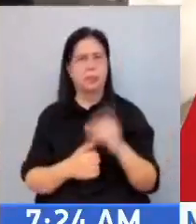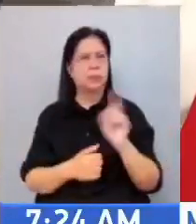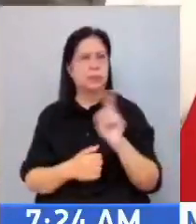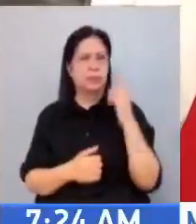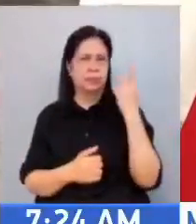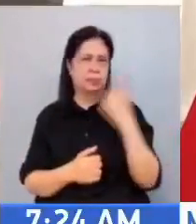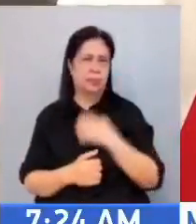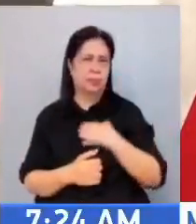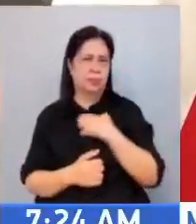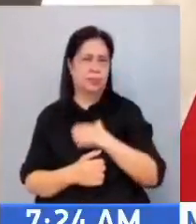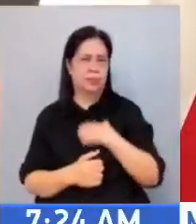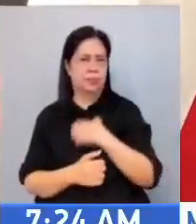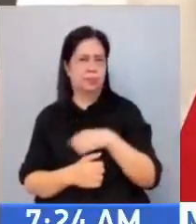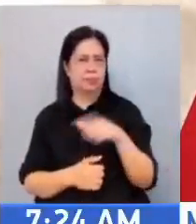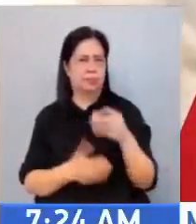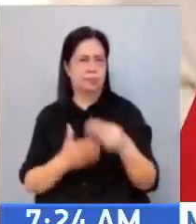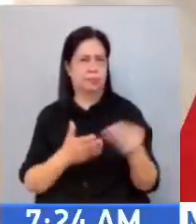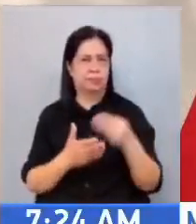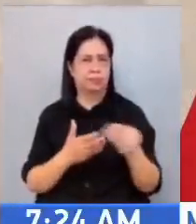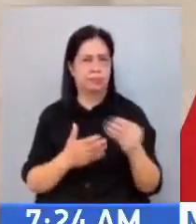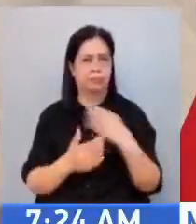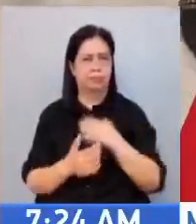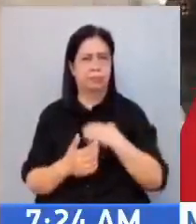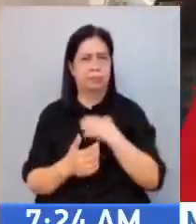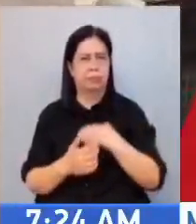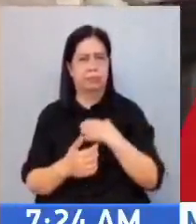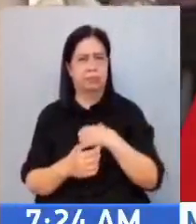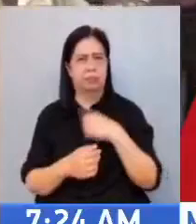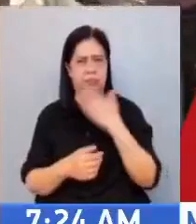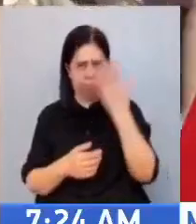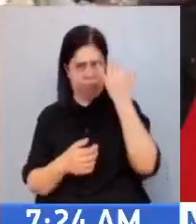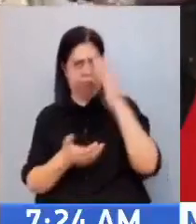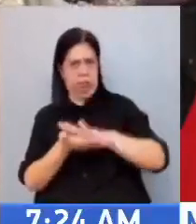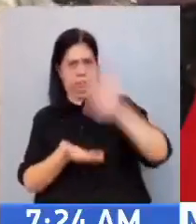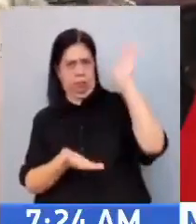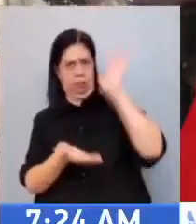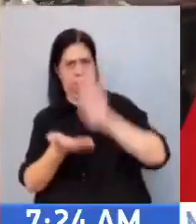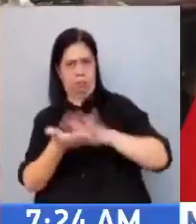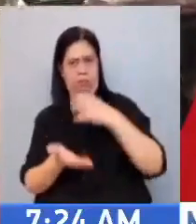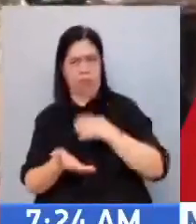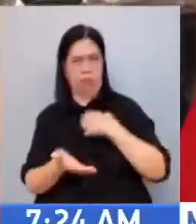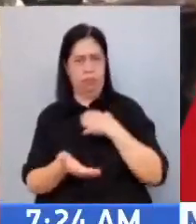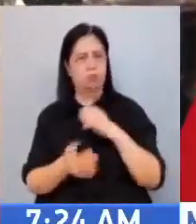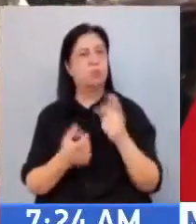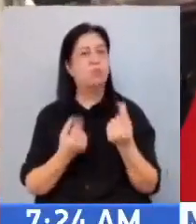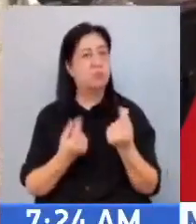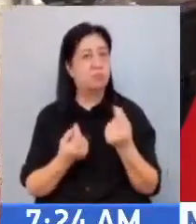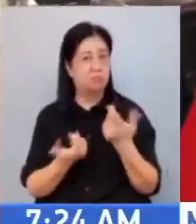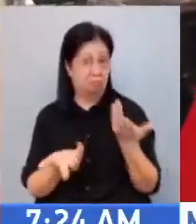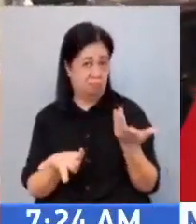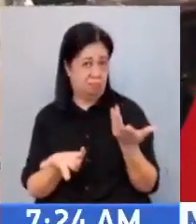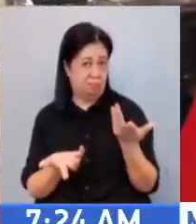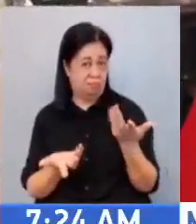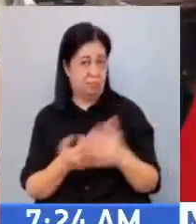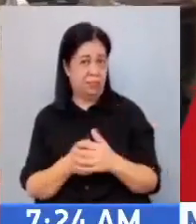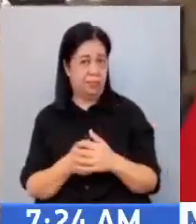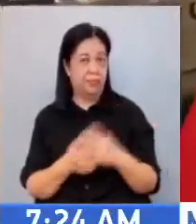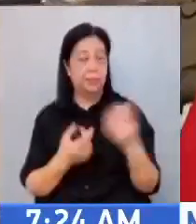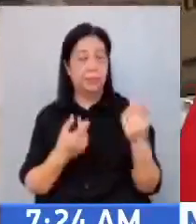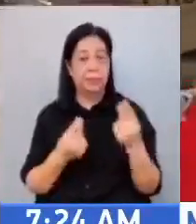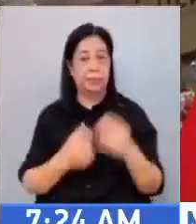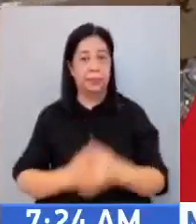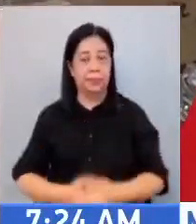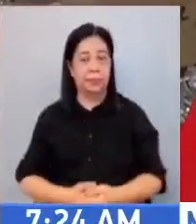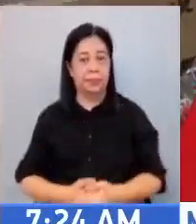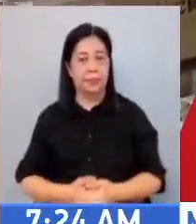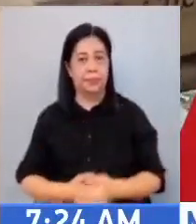mga namimili? Nagdadaig po sila na magdumataas yung mga presyo. Oo. Pero sa ano ginagawa nilang diskarte? Ang ginagawa nilang diskarte, nagbabawas